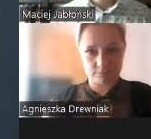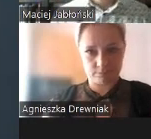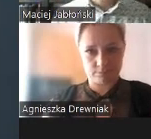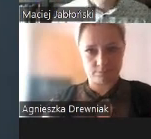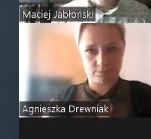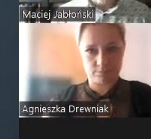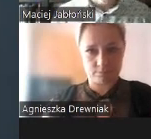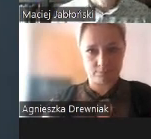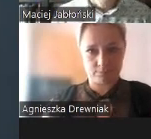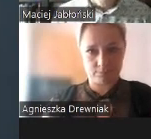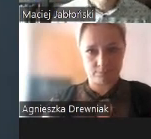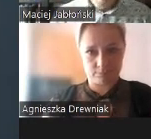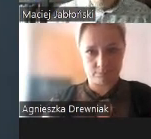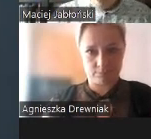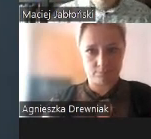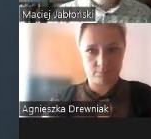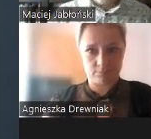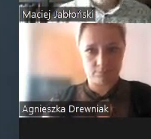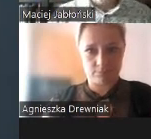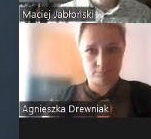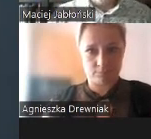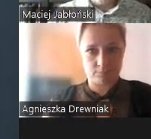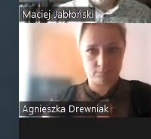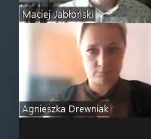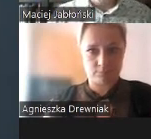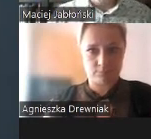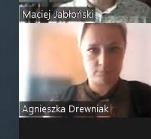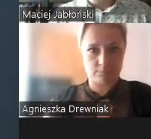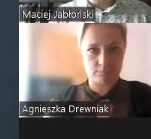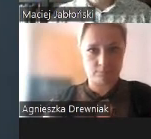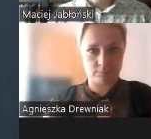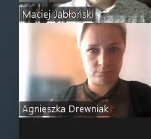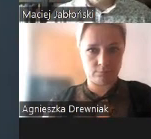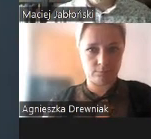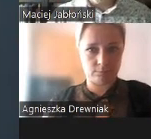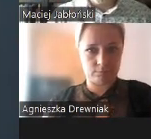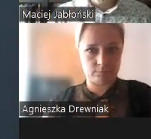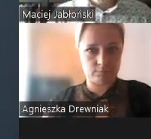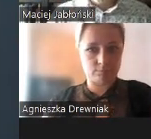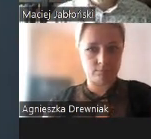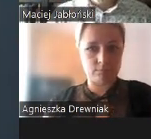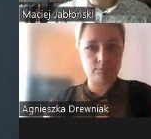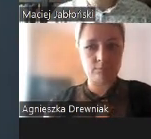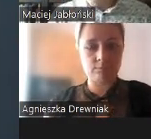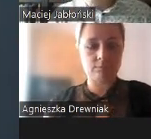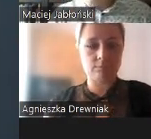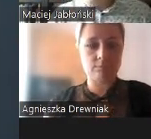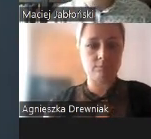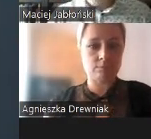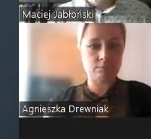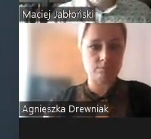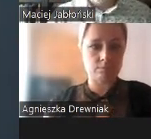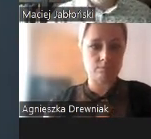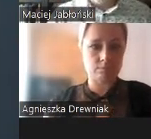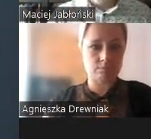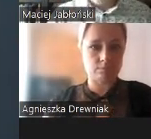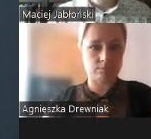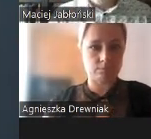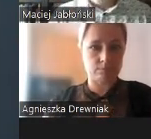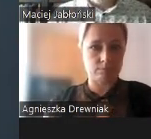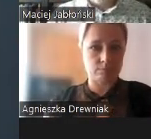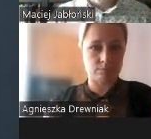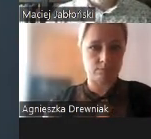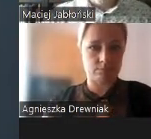to nie działa i nie dzieje się. Tak na przykładzie chociażby COVID-u i tak na przykładzie jakby edukacji i systemów, które gdzieś tam